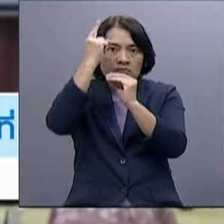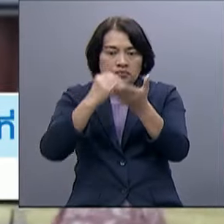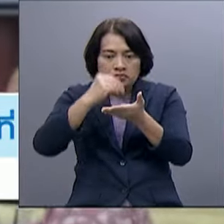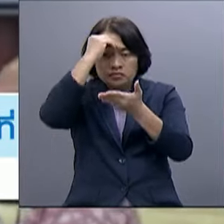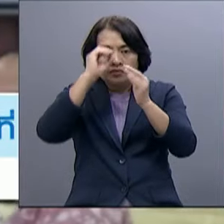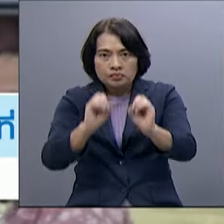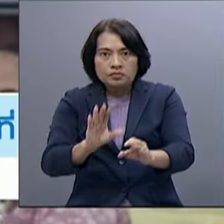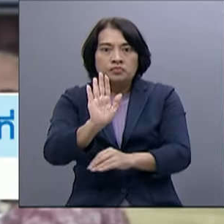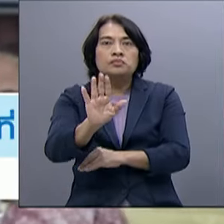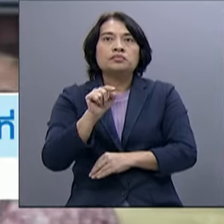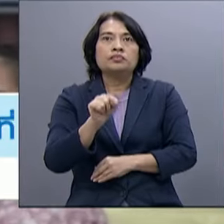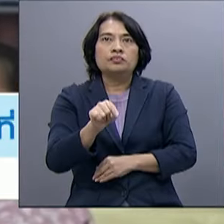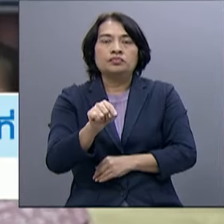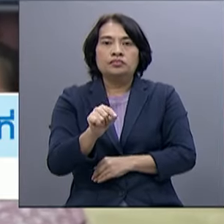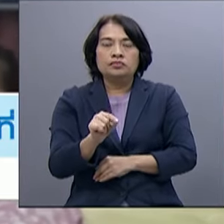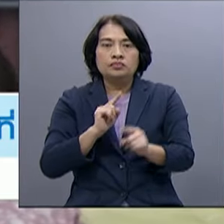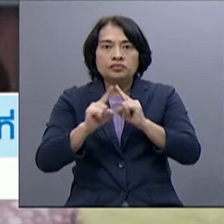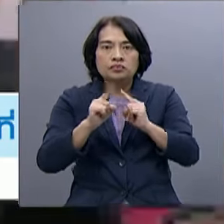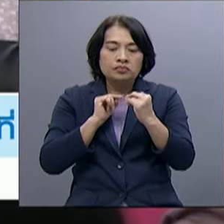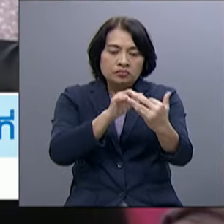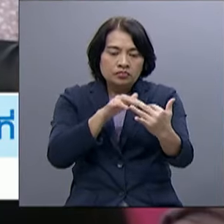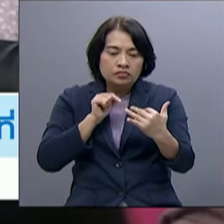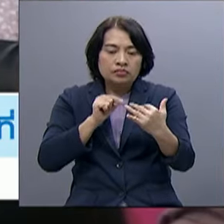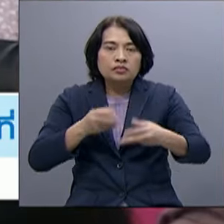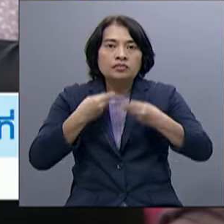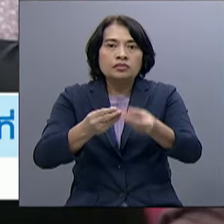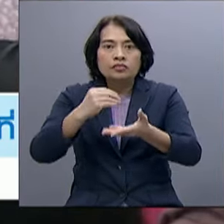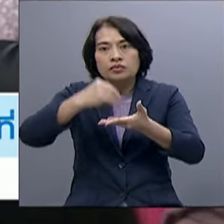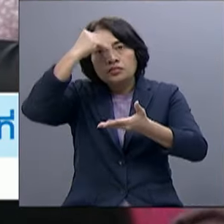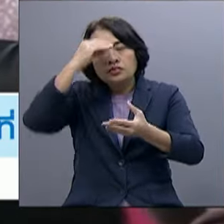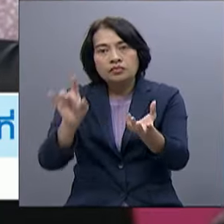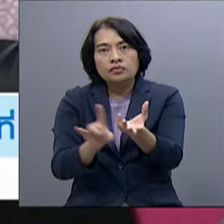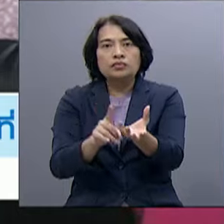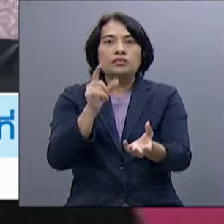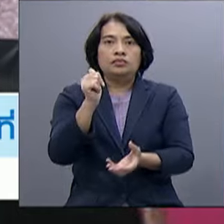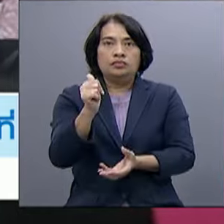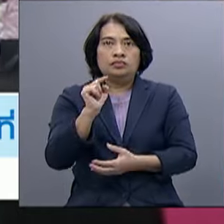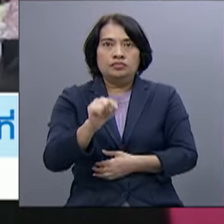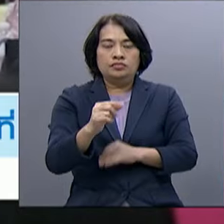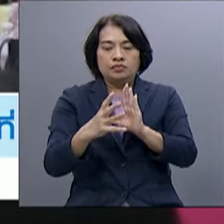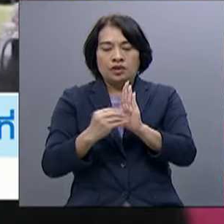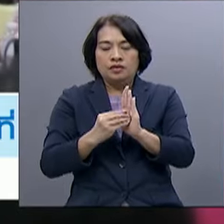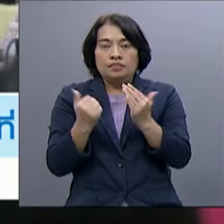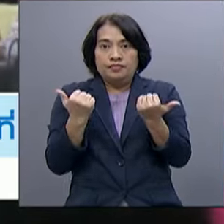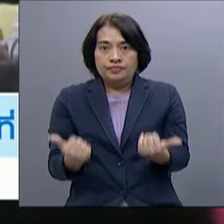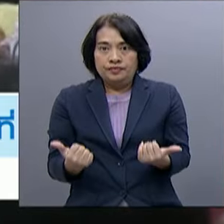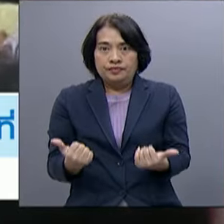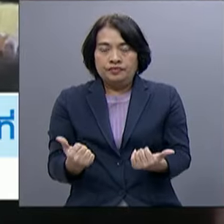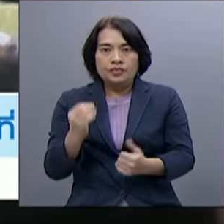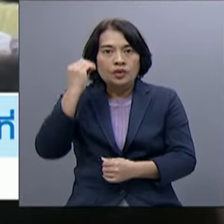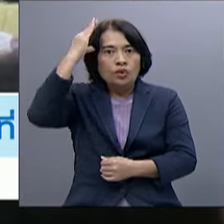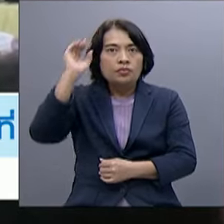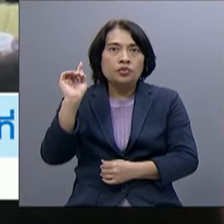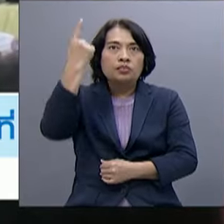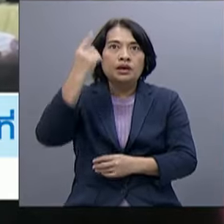Active Learning จะทำให้การสื่อสารถ่ายทอดไปถึงนักเรียนมีประสิทธิภาพมากยิ่งขึ้นซึ่งการอบรมครั้งนี้เป็นการเปิดองค์ความรู้ใหม่